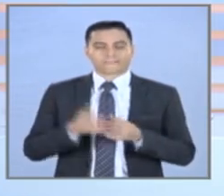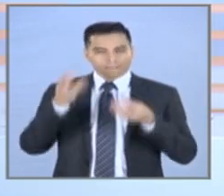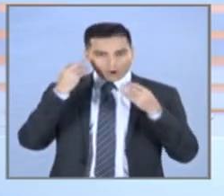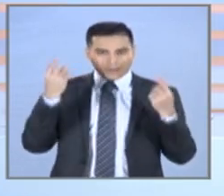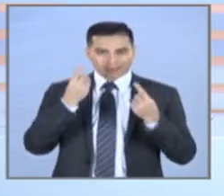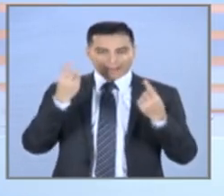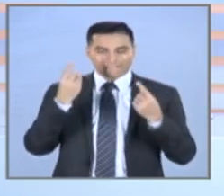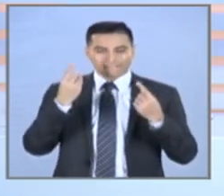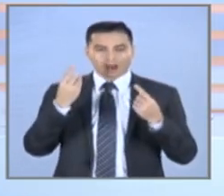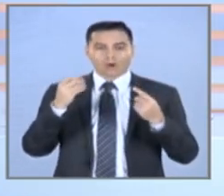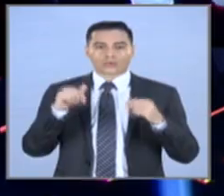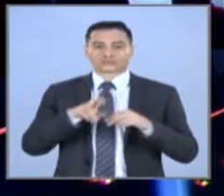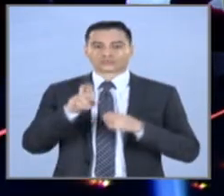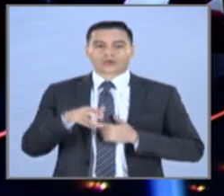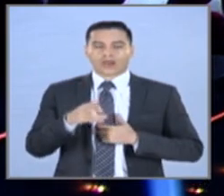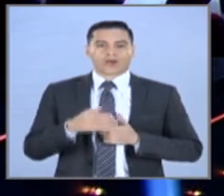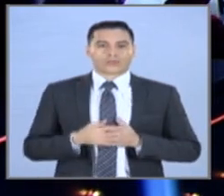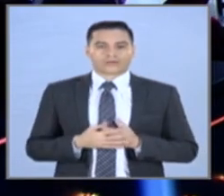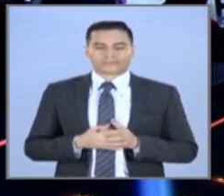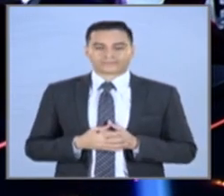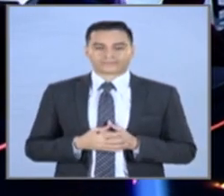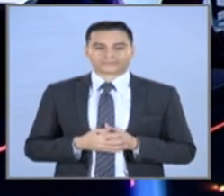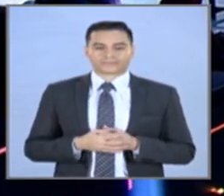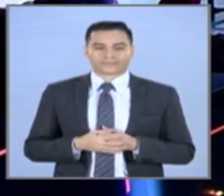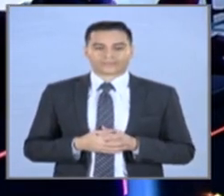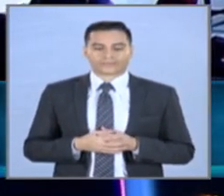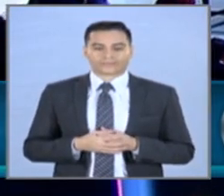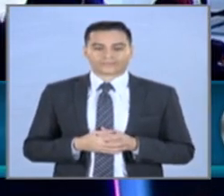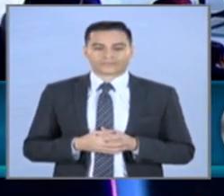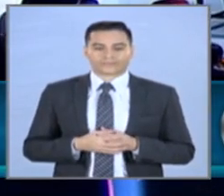معلومات عامة، والسؤال هو: